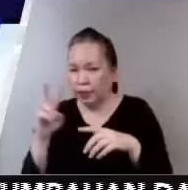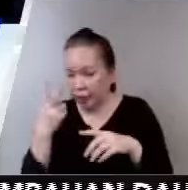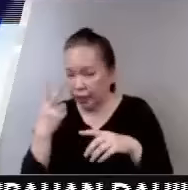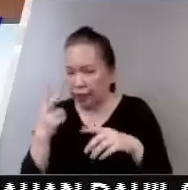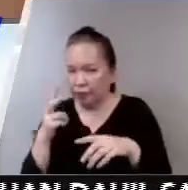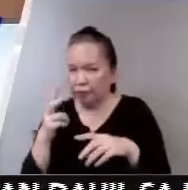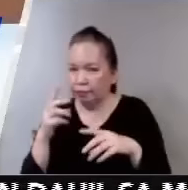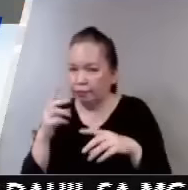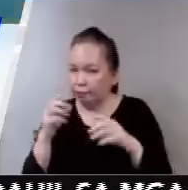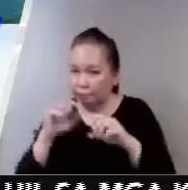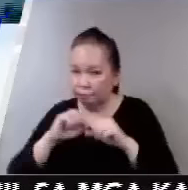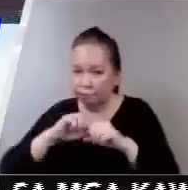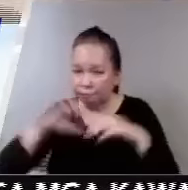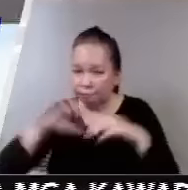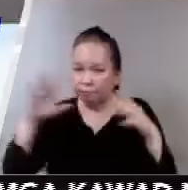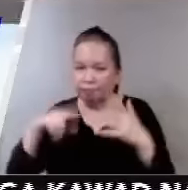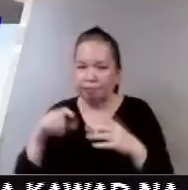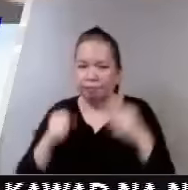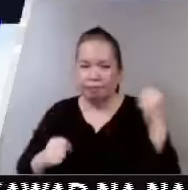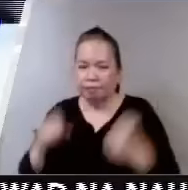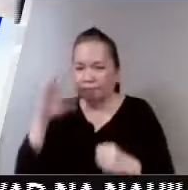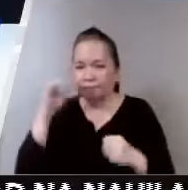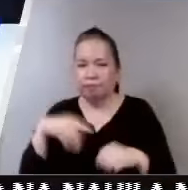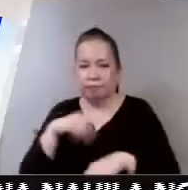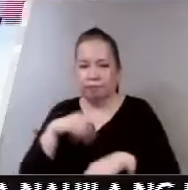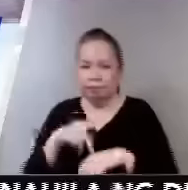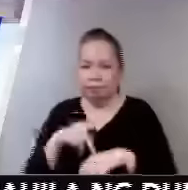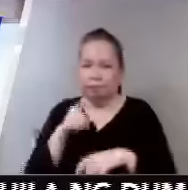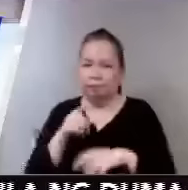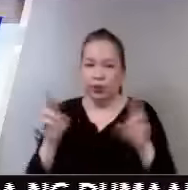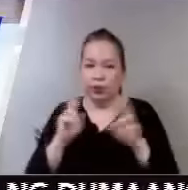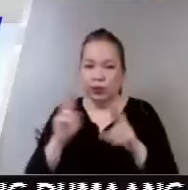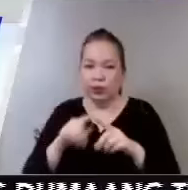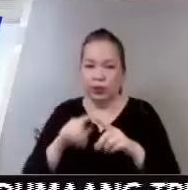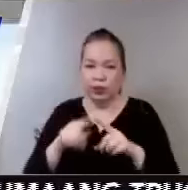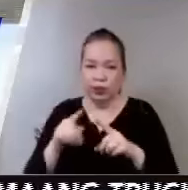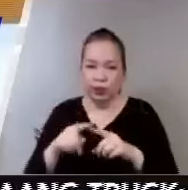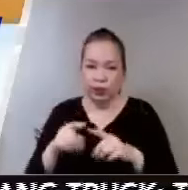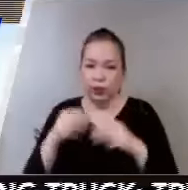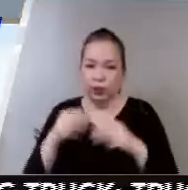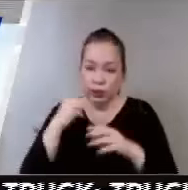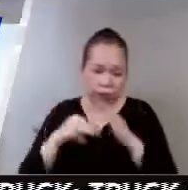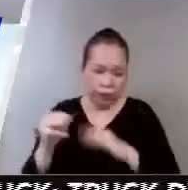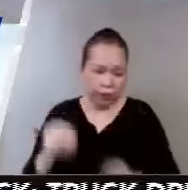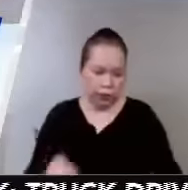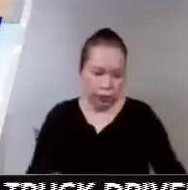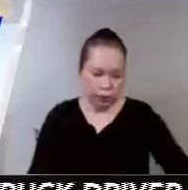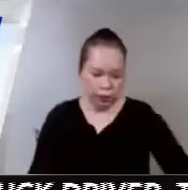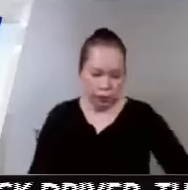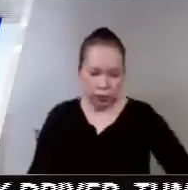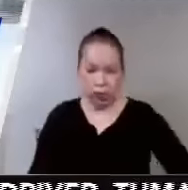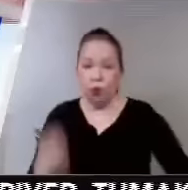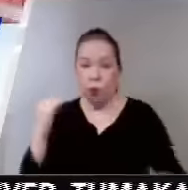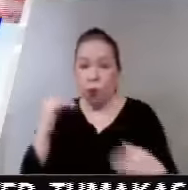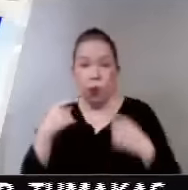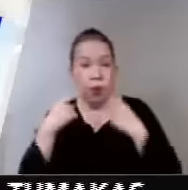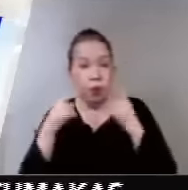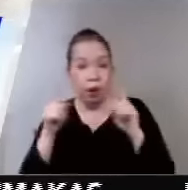mga exciting at makapigil hiningang missions na pipiliting mapagtagumpayan ng ating mga runner.